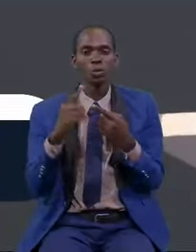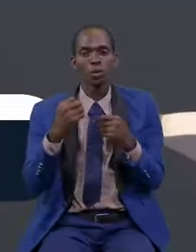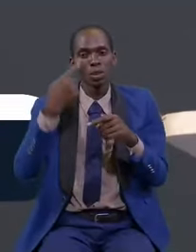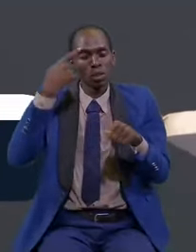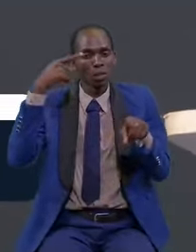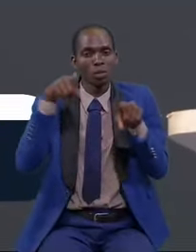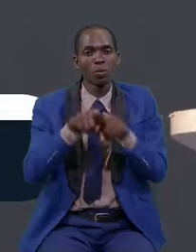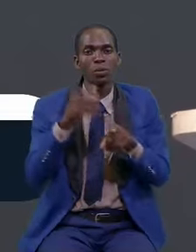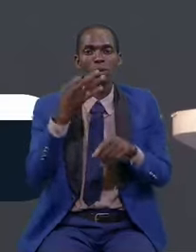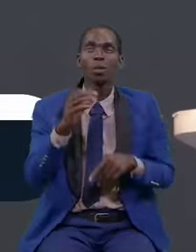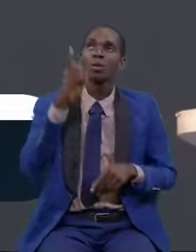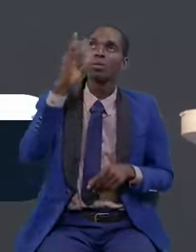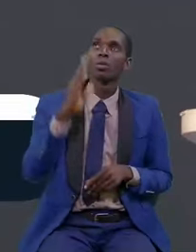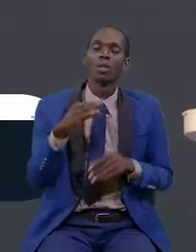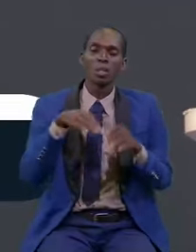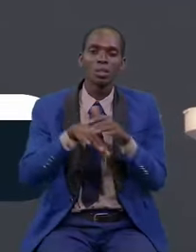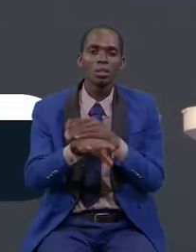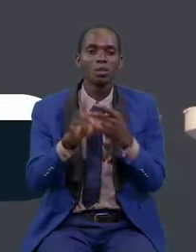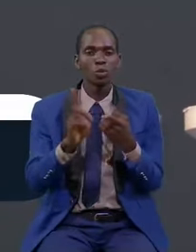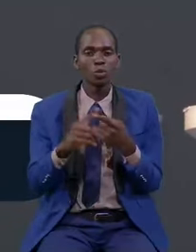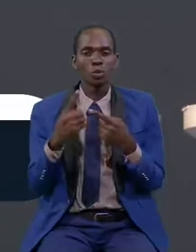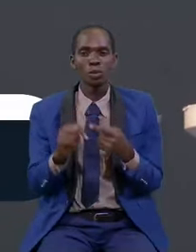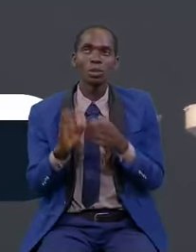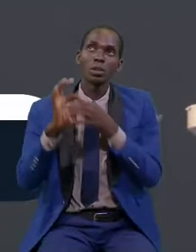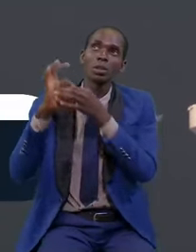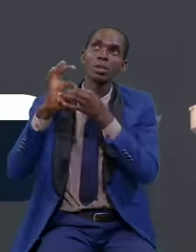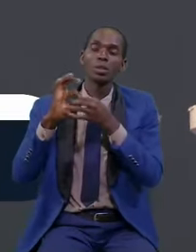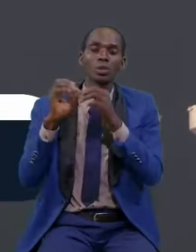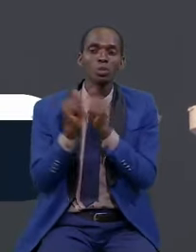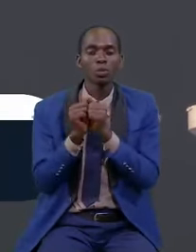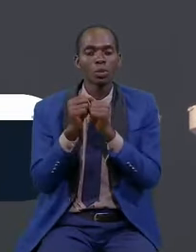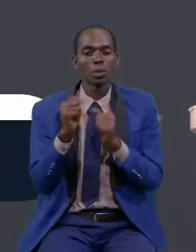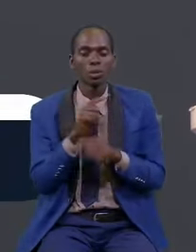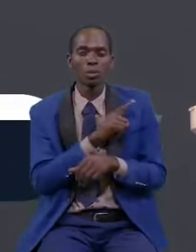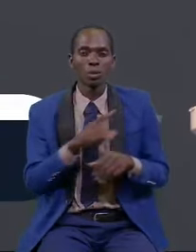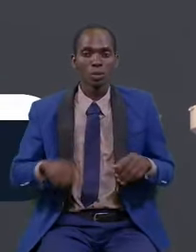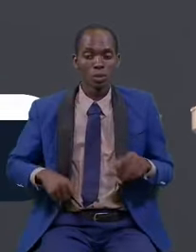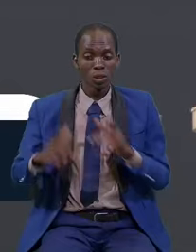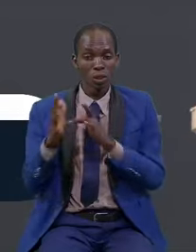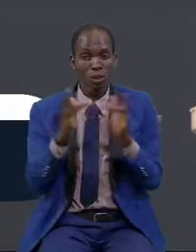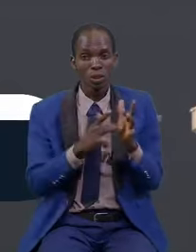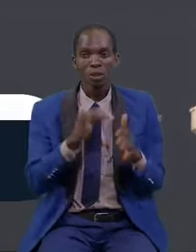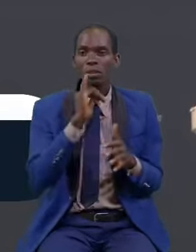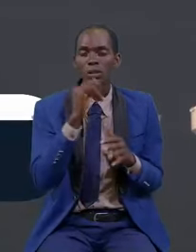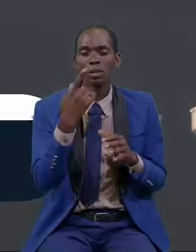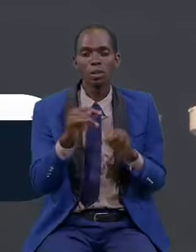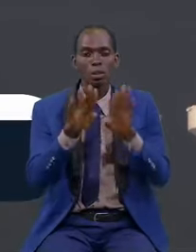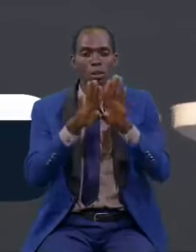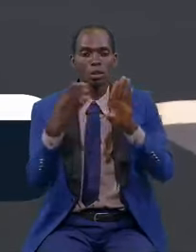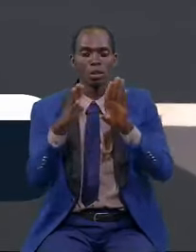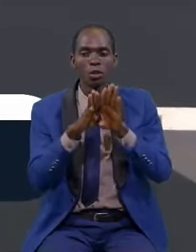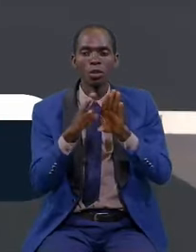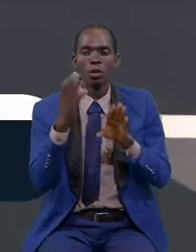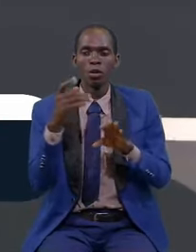à la relation avec le Seigneur. Jésus est la porte des brebis à